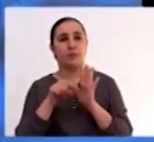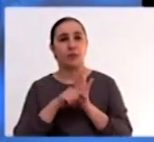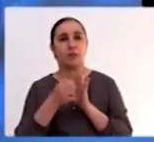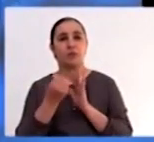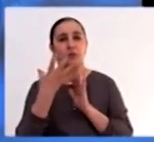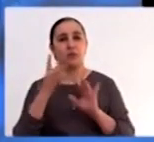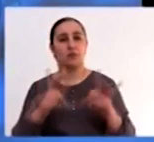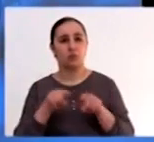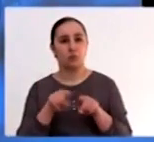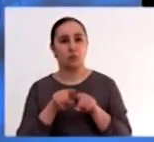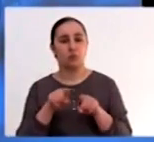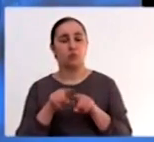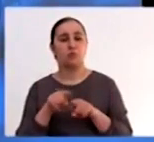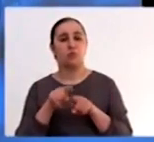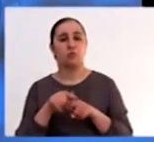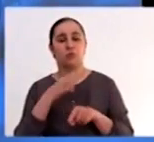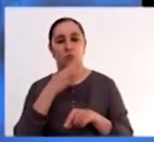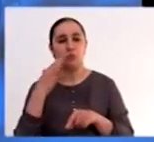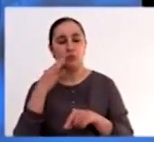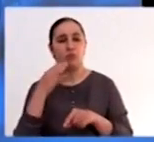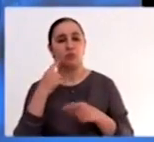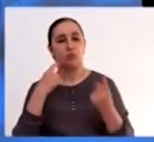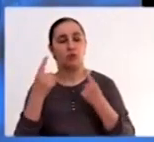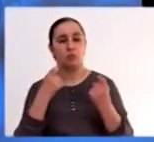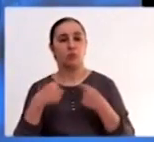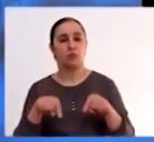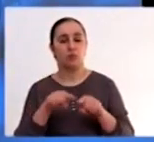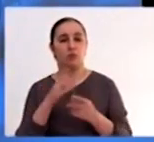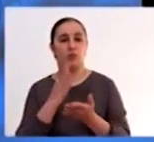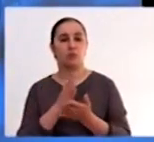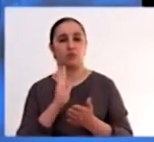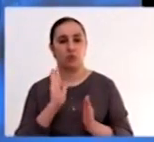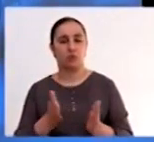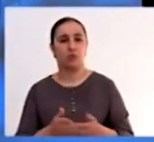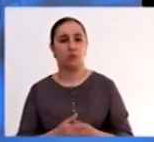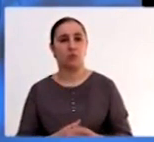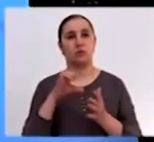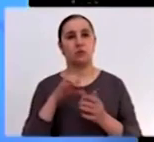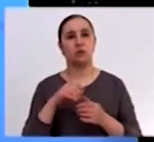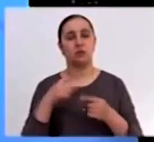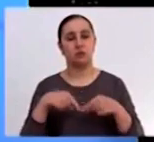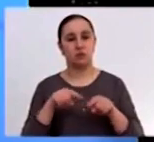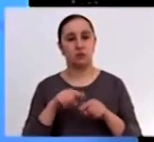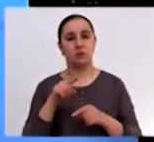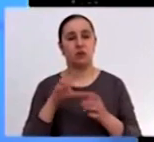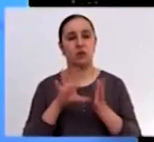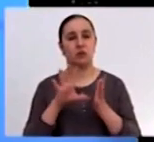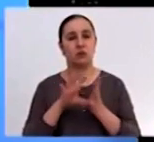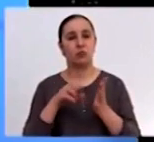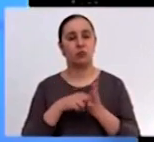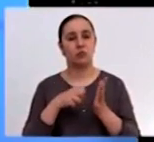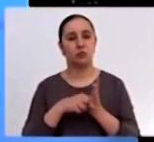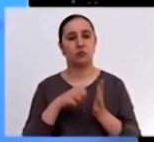qancha reklamalar va shunga o'xshash ko'plab ma'lumotlar ham mavjud ekan. Endi esa elektron